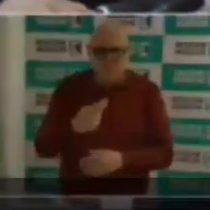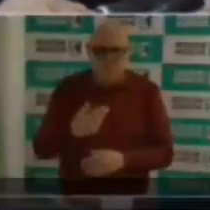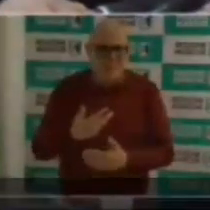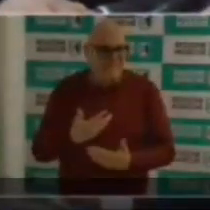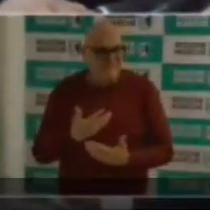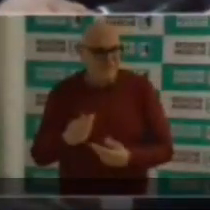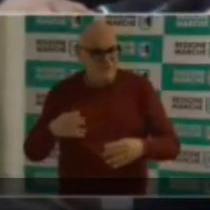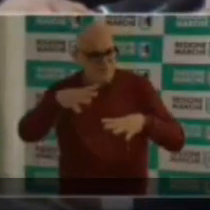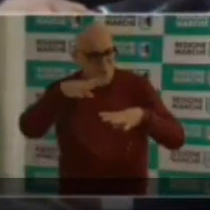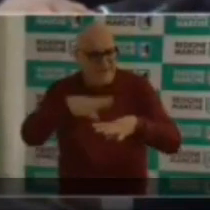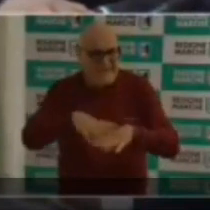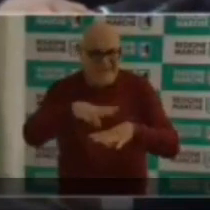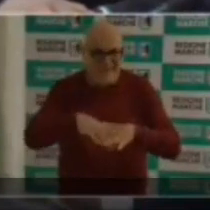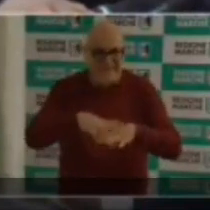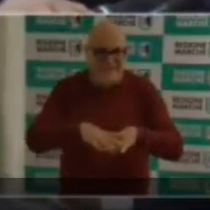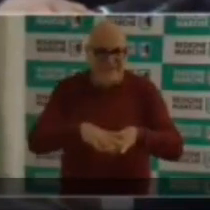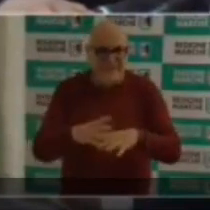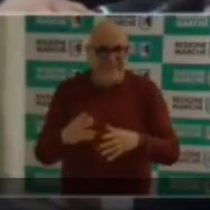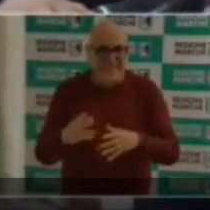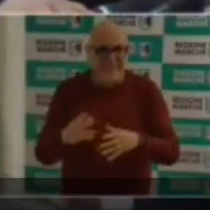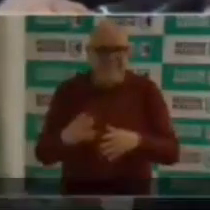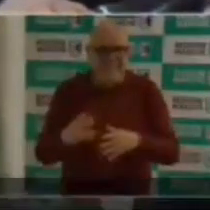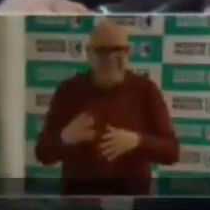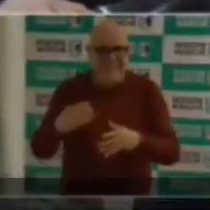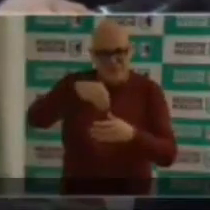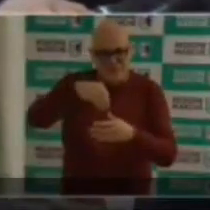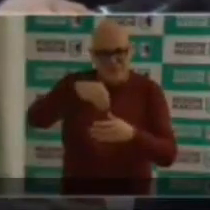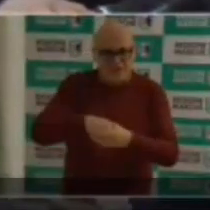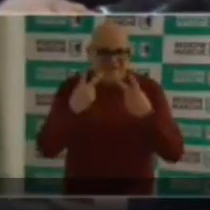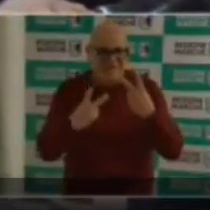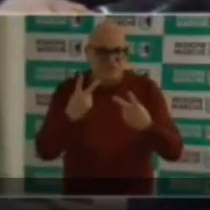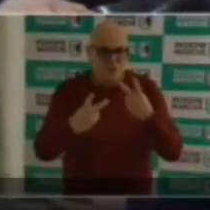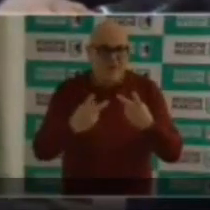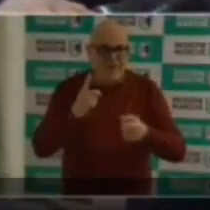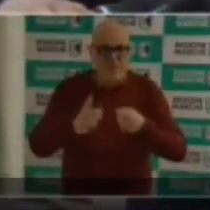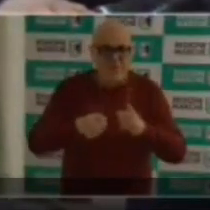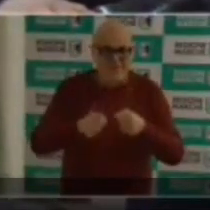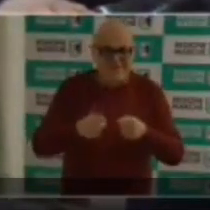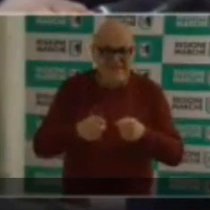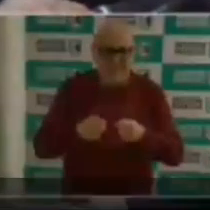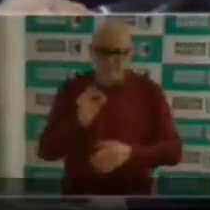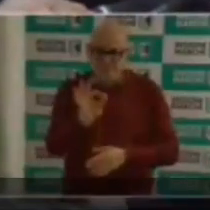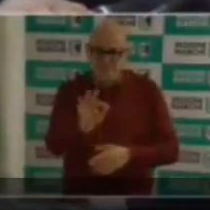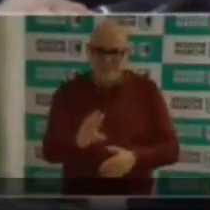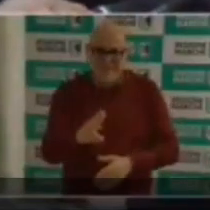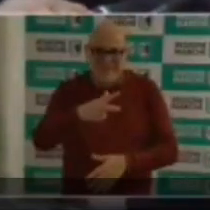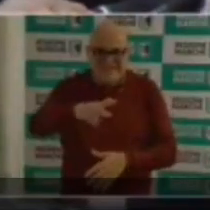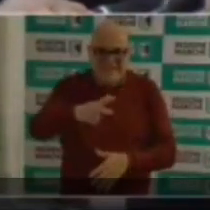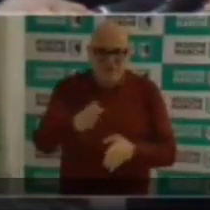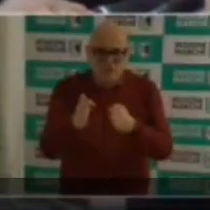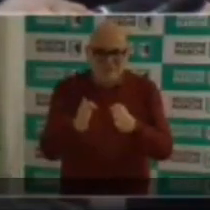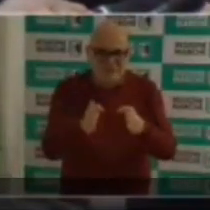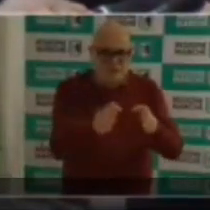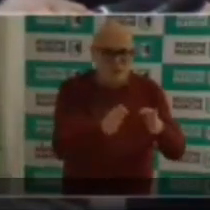è insita anche la visione sul terzo settore che la regione ha, cioè